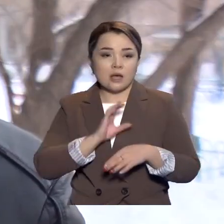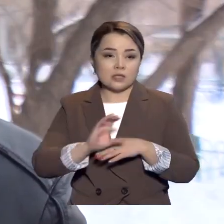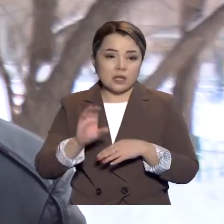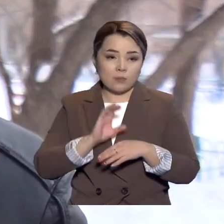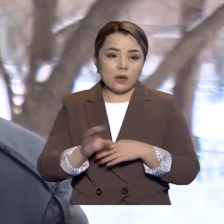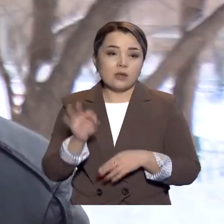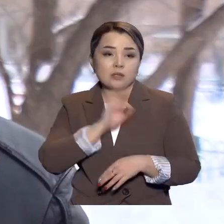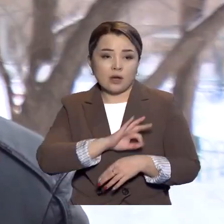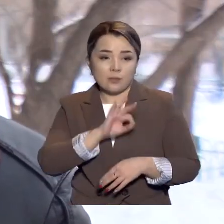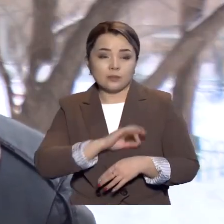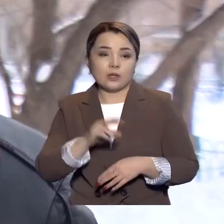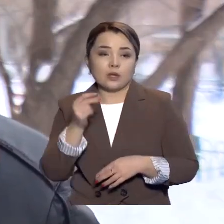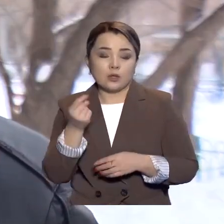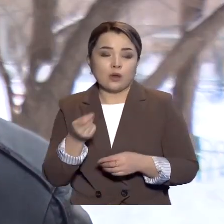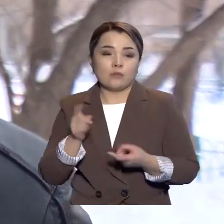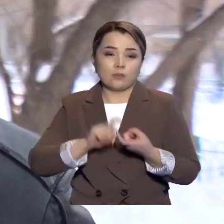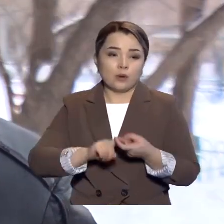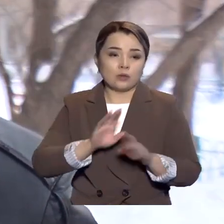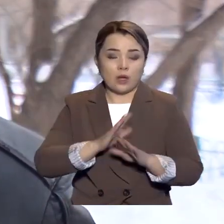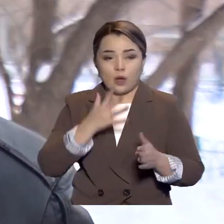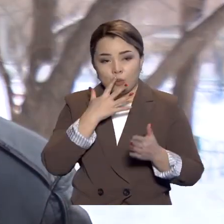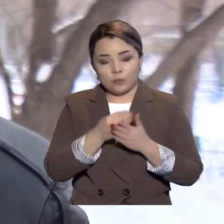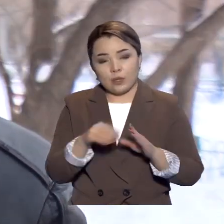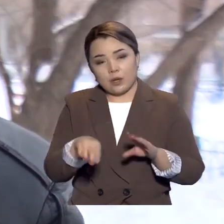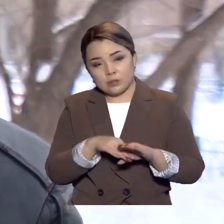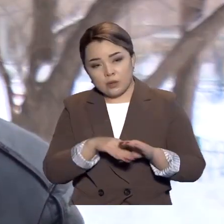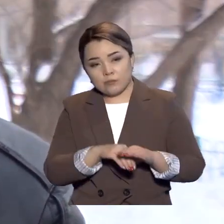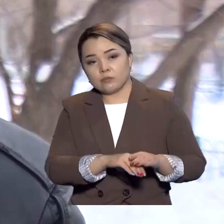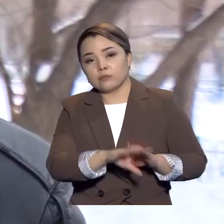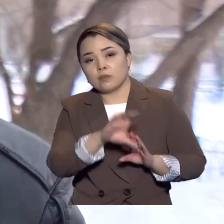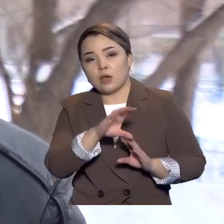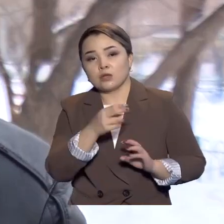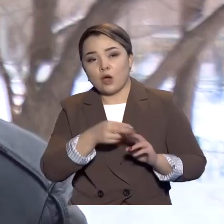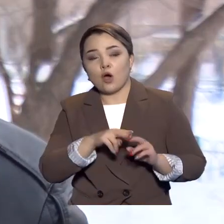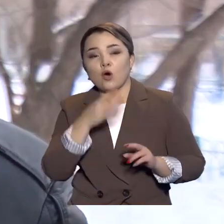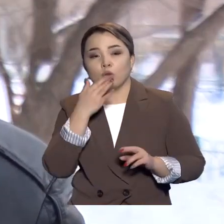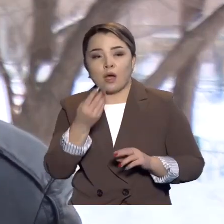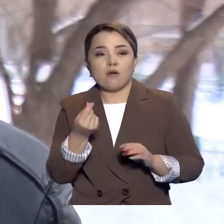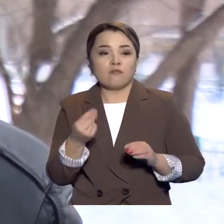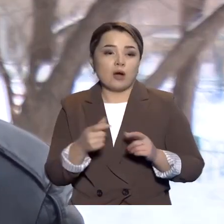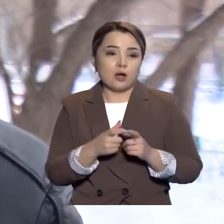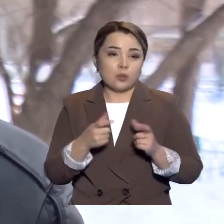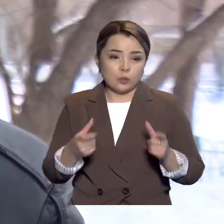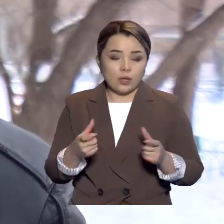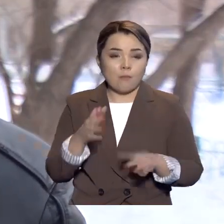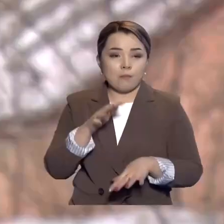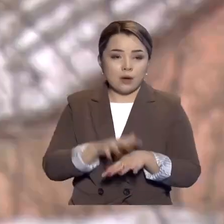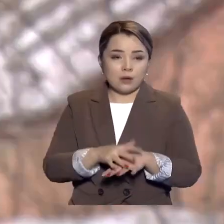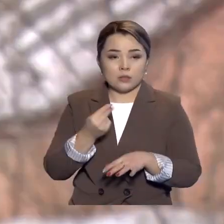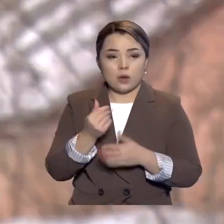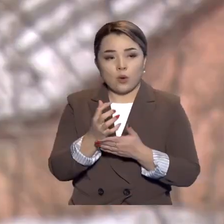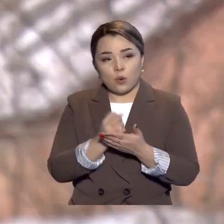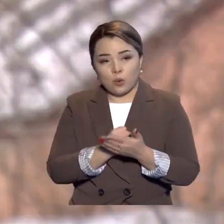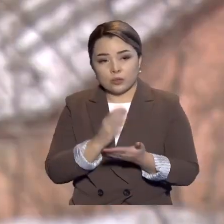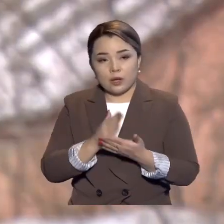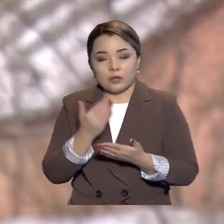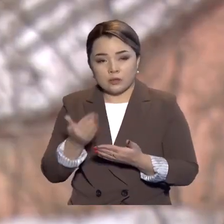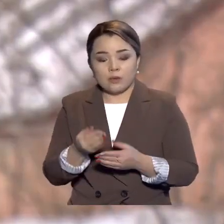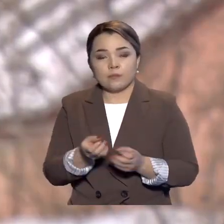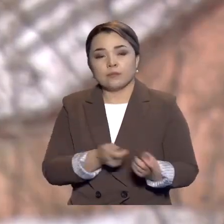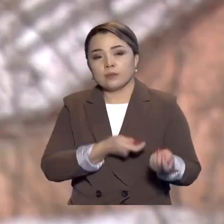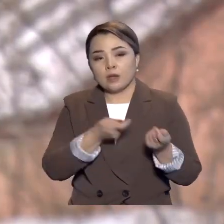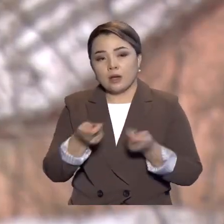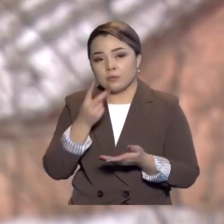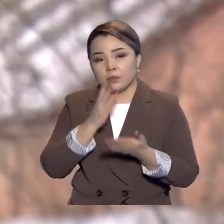түскен валюталық қор емес, ол біздің жинап қойған жаңағы ұлттық валютада банктердің жинап қойған қорын тастау.